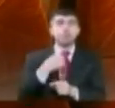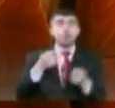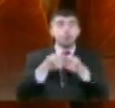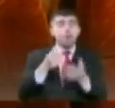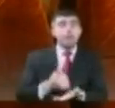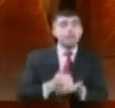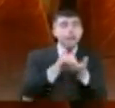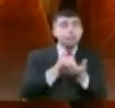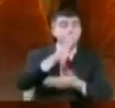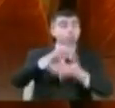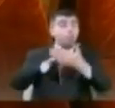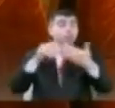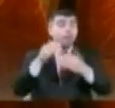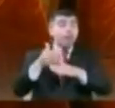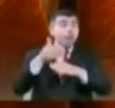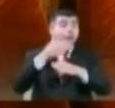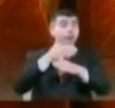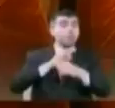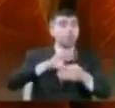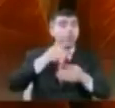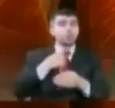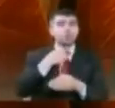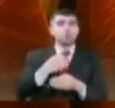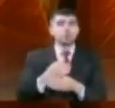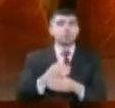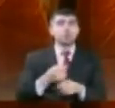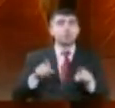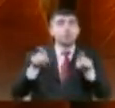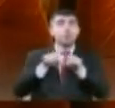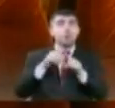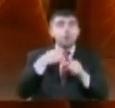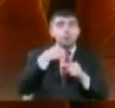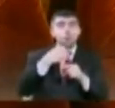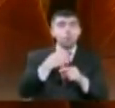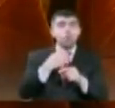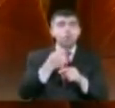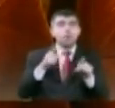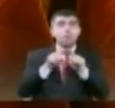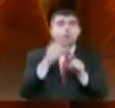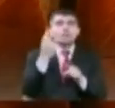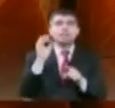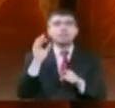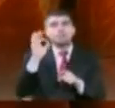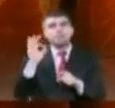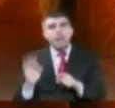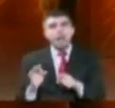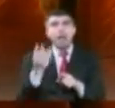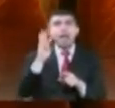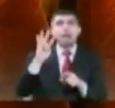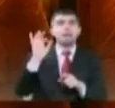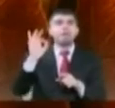مبرمج ومخطط له سابقا. قول لك انا راه غادي نوصل للكتله، واش غتعطيوني 30% اللي باقيه ولا لا؟ اما يفاجئنا